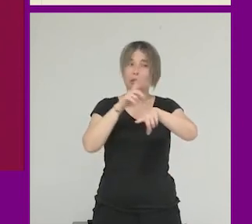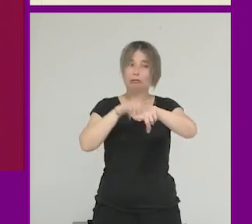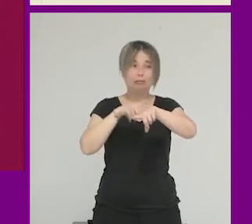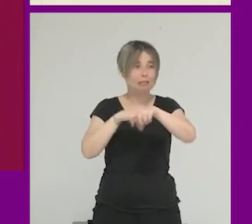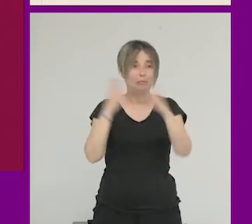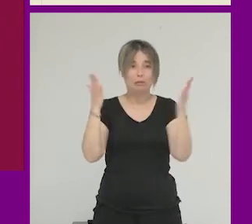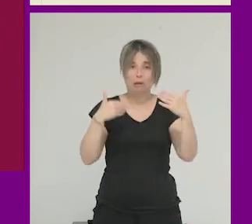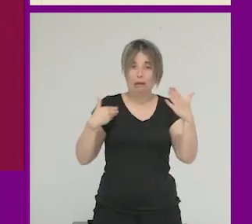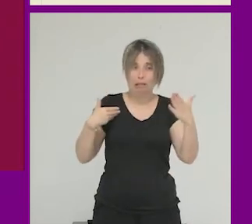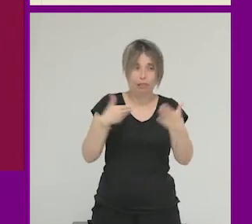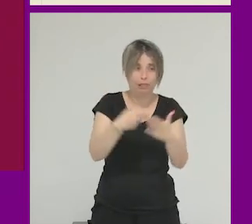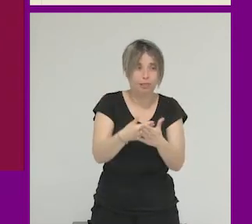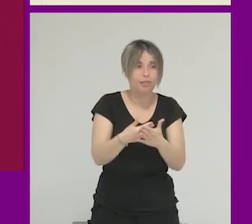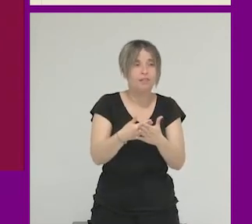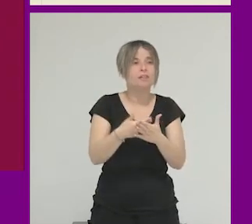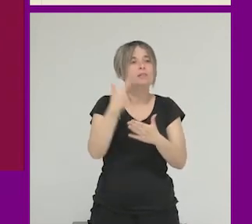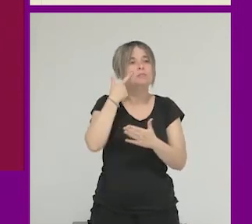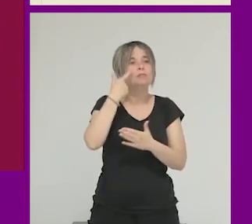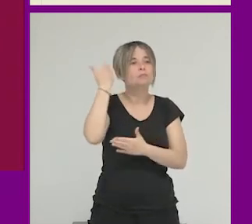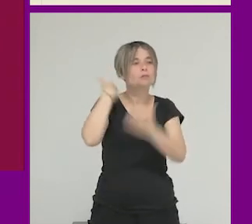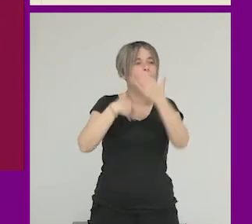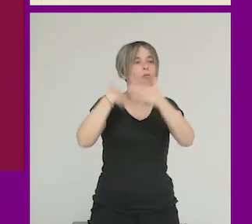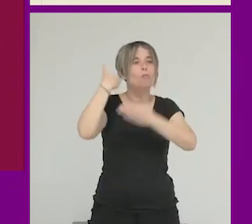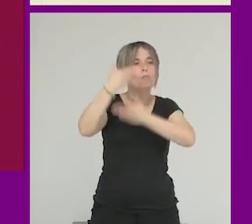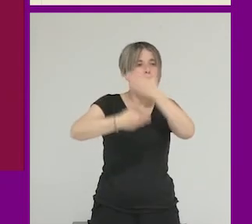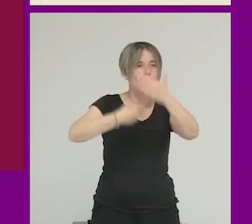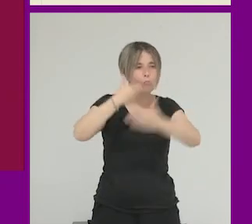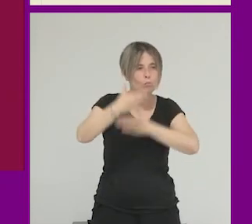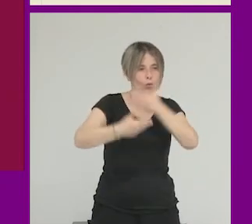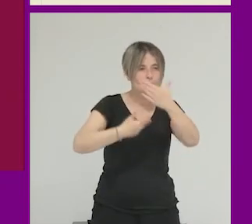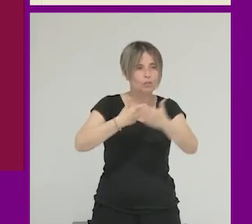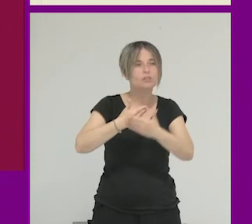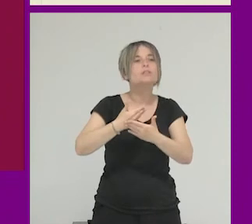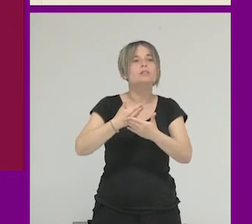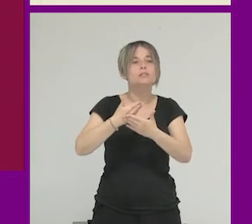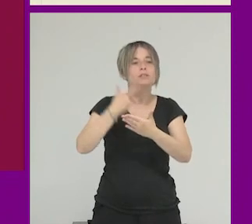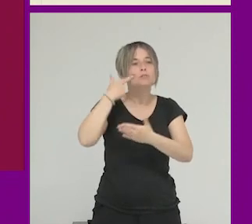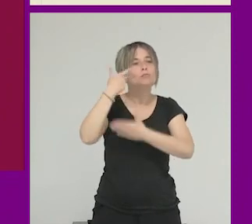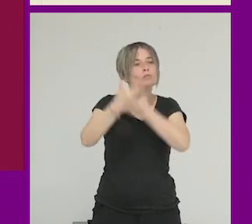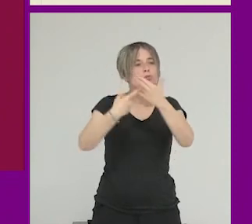zen egametik kosa prozesuan izarran antolatu genuen